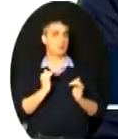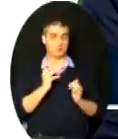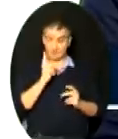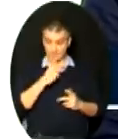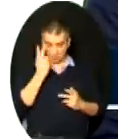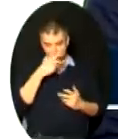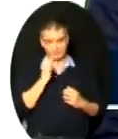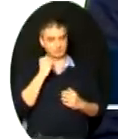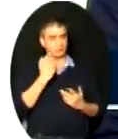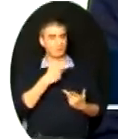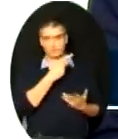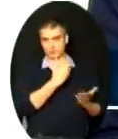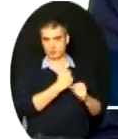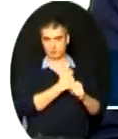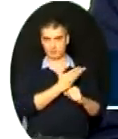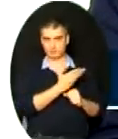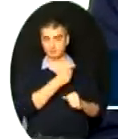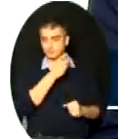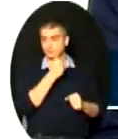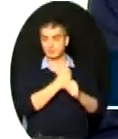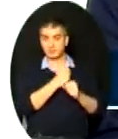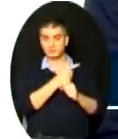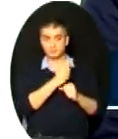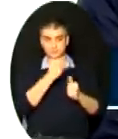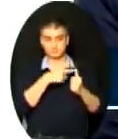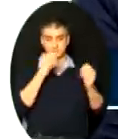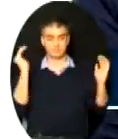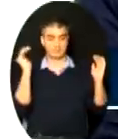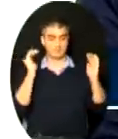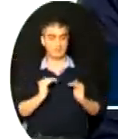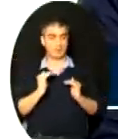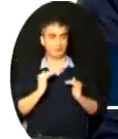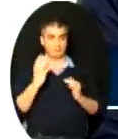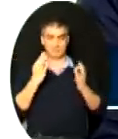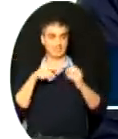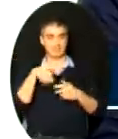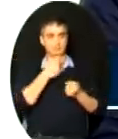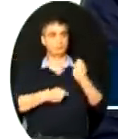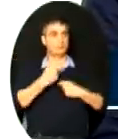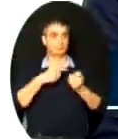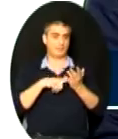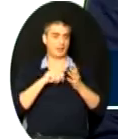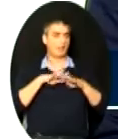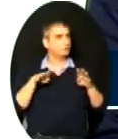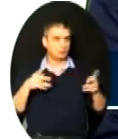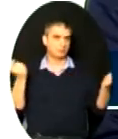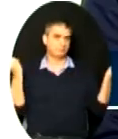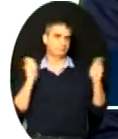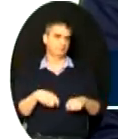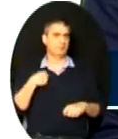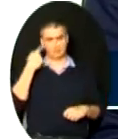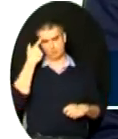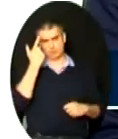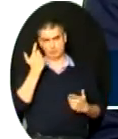אפילו במובן הסוציאלי, מה שאתה תעשה, אתה תגרום לכך שאלף יהיו פחות שחקנים בשוק הקמעונאי, כי רשתות ייסגרו, אנחנו